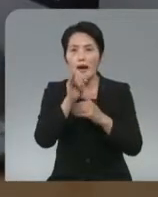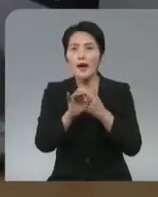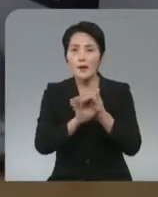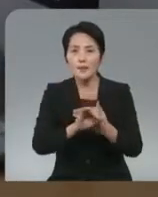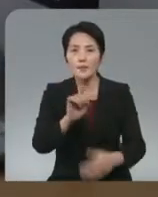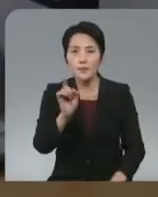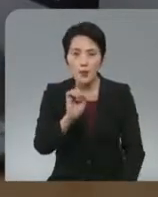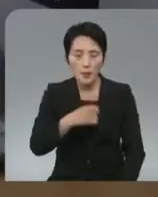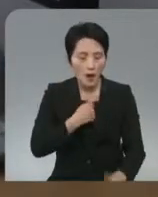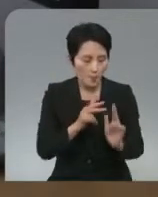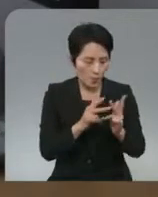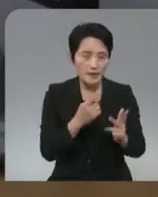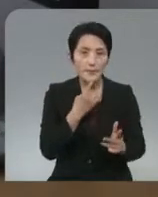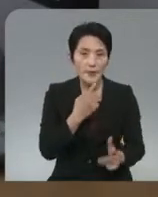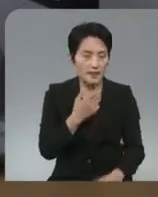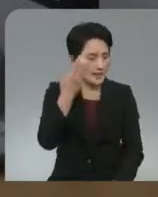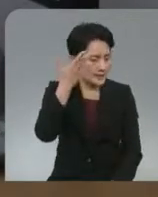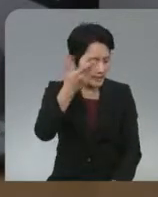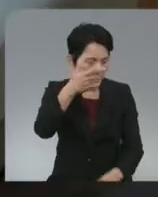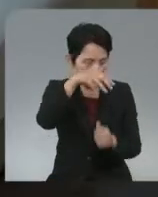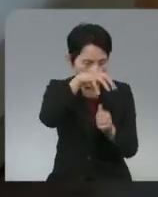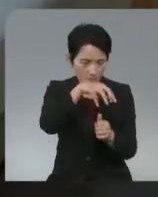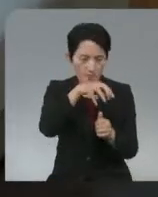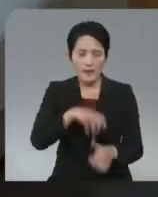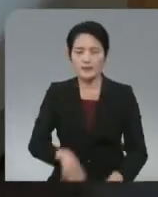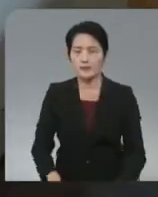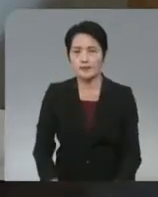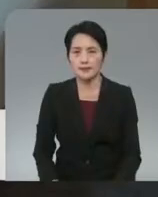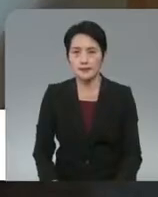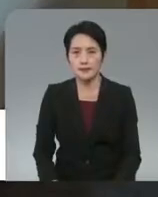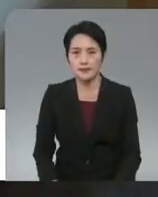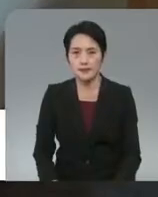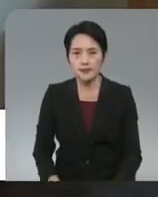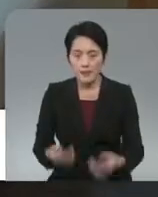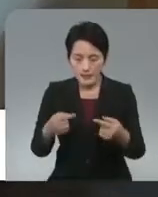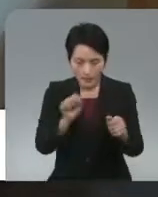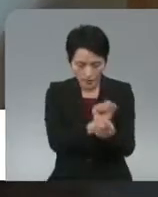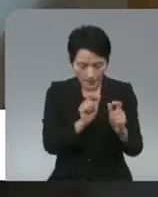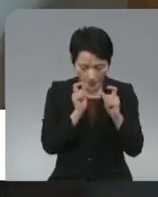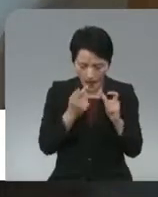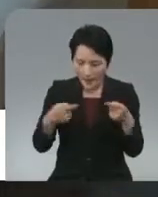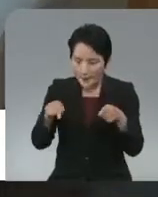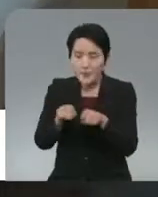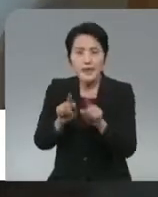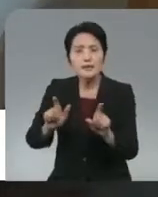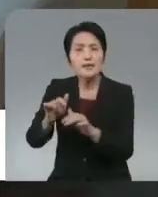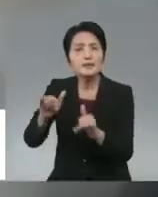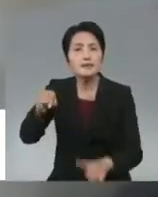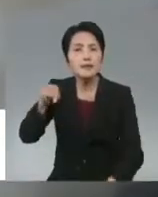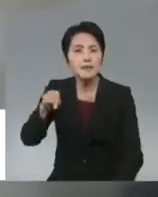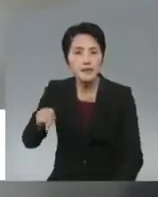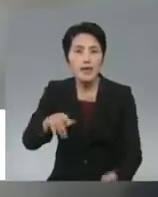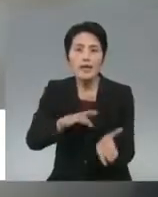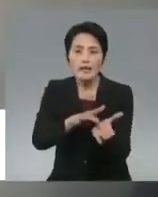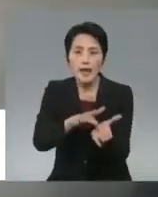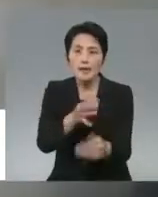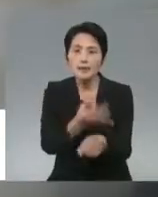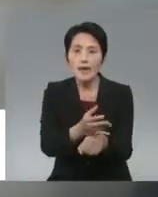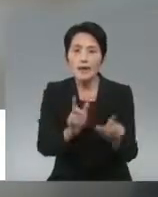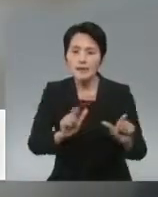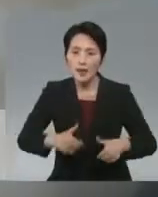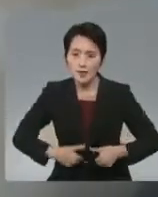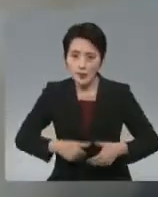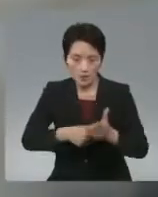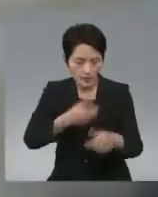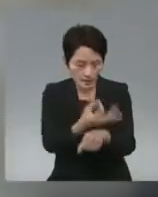ngay khi có cả mắt các thành viên trong cùng gia đình sẽ được thông báo cách ly chung cả gia đình được dỡ bỏ cách ly cùng ngày giữa bỏ cách